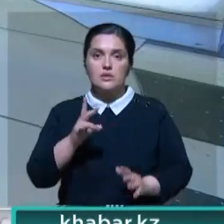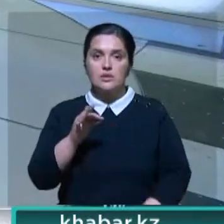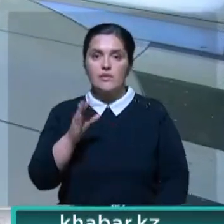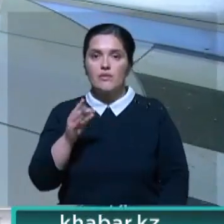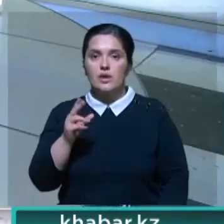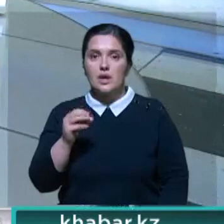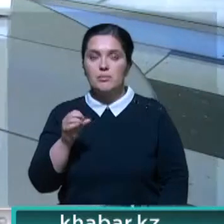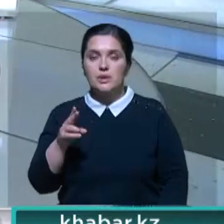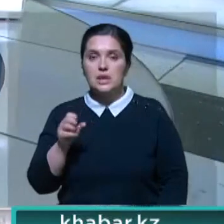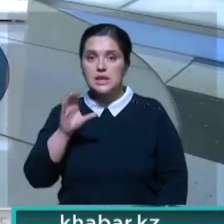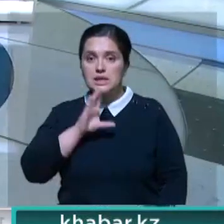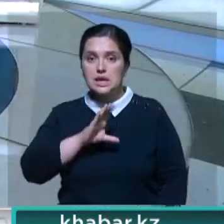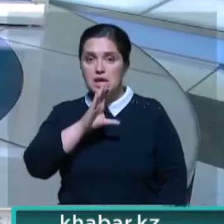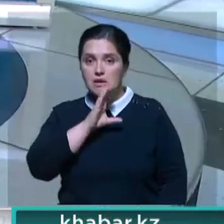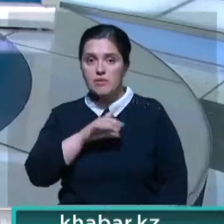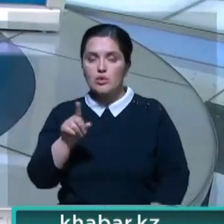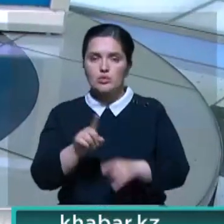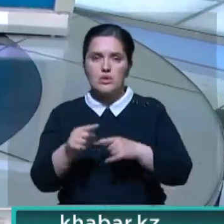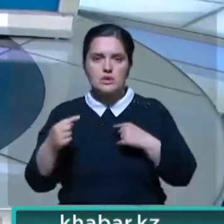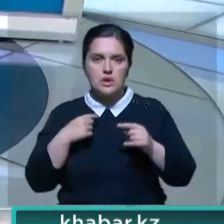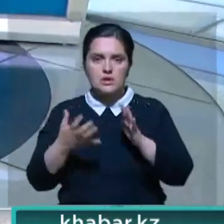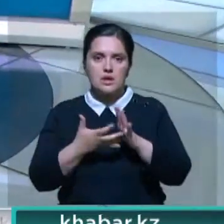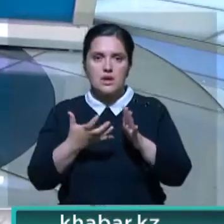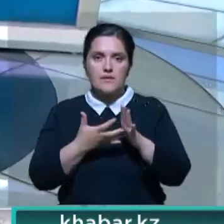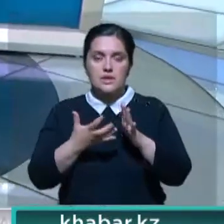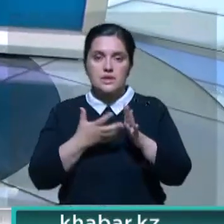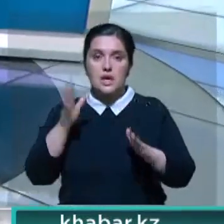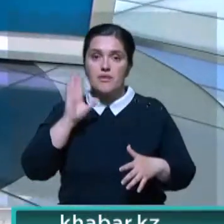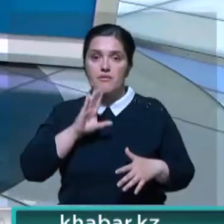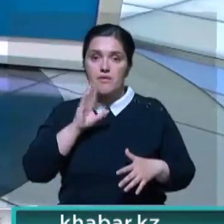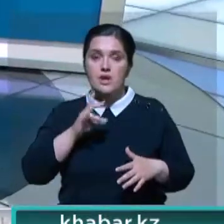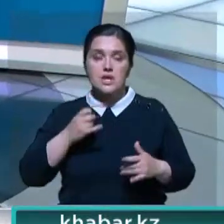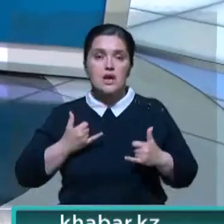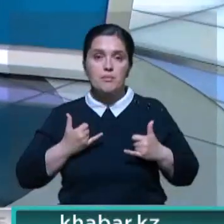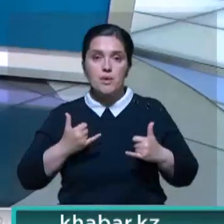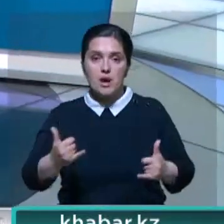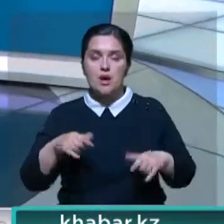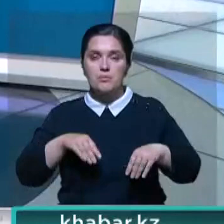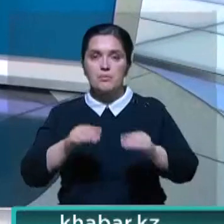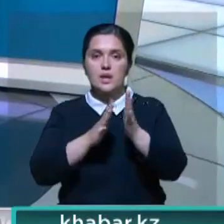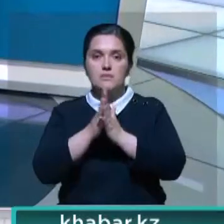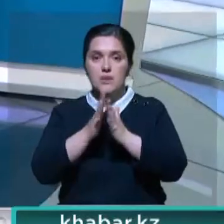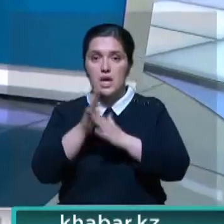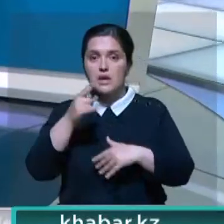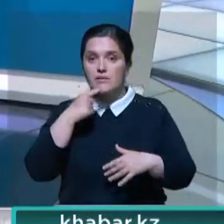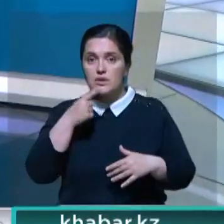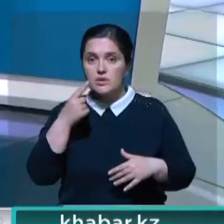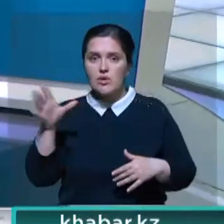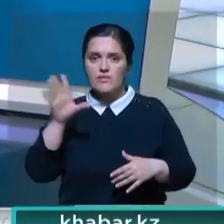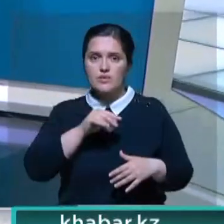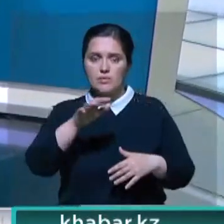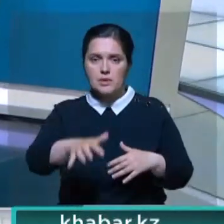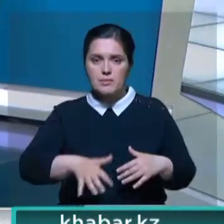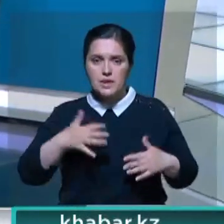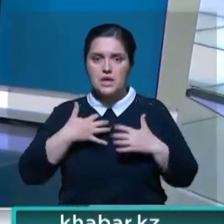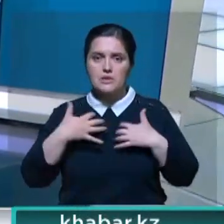Новокаменка на севере страны местные жители тоже страдают от дефицита природных ресурсов, но уже не поливной воды, а пастбищ. Сельчане говорят, вокруг